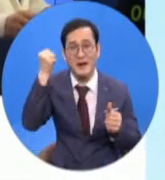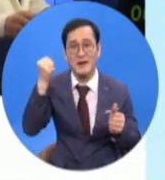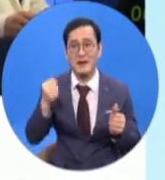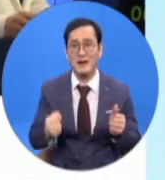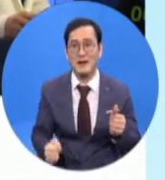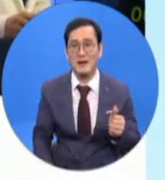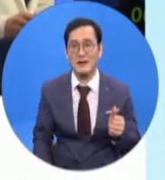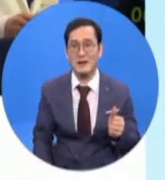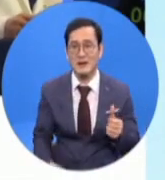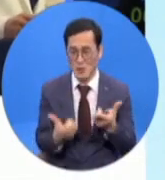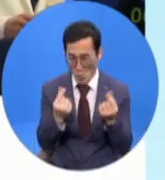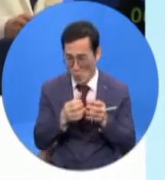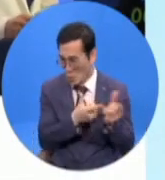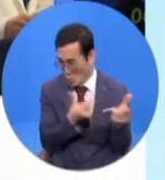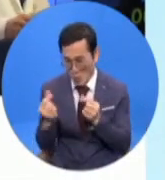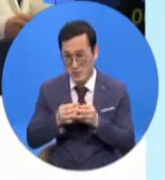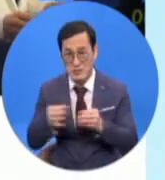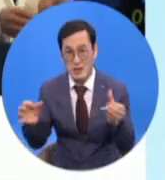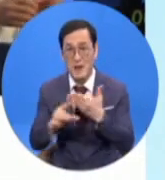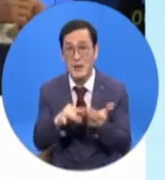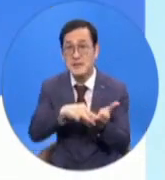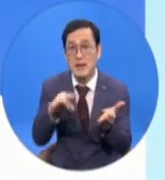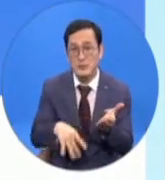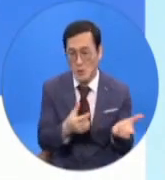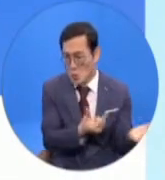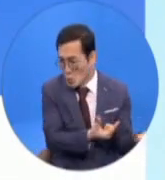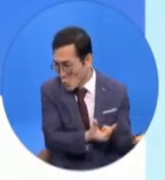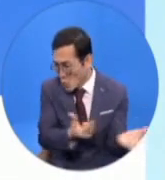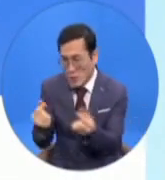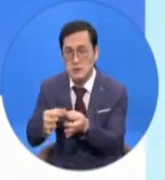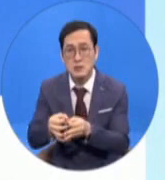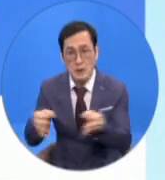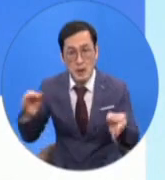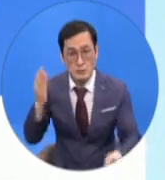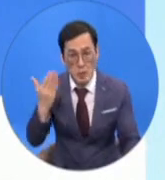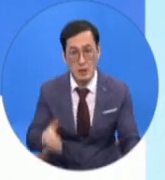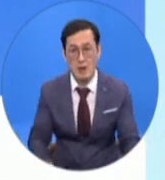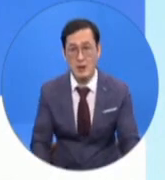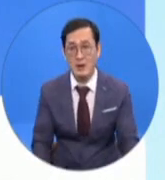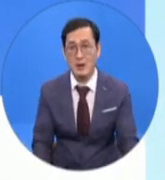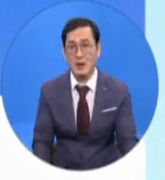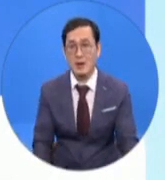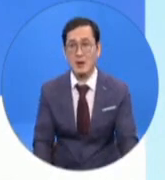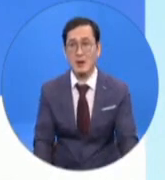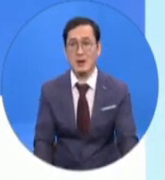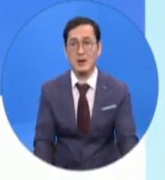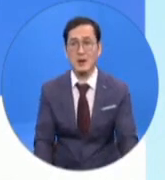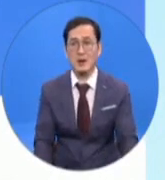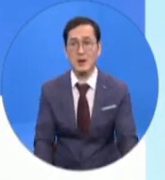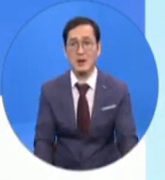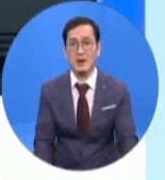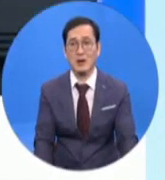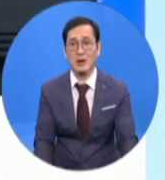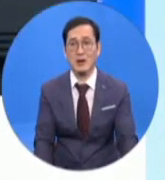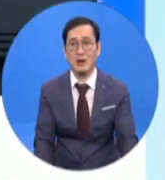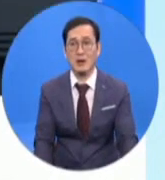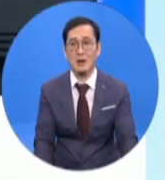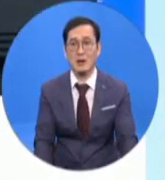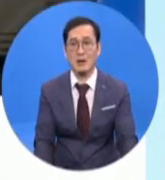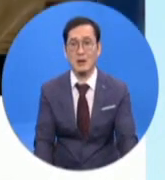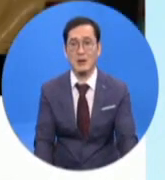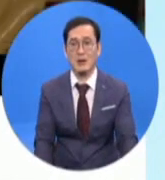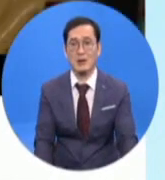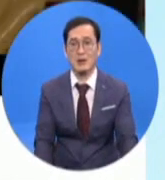똑같은 게타 공적이다 얘기를 하려면 세금도 이선균 시나 손과 몹시나 똑같이 부자나 가난한 자나 똑같이 걷어 가야지 공정한 거